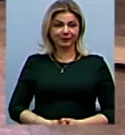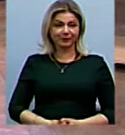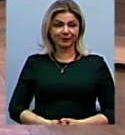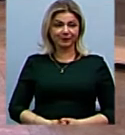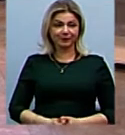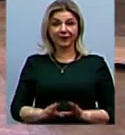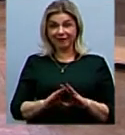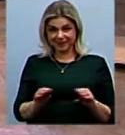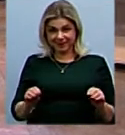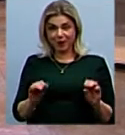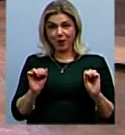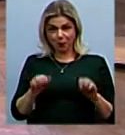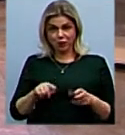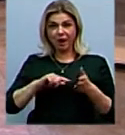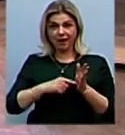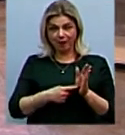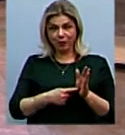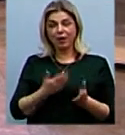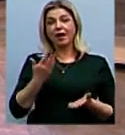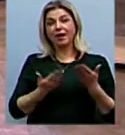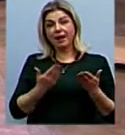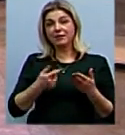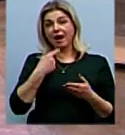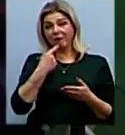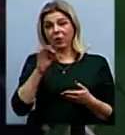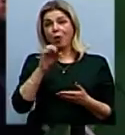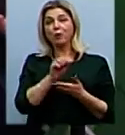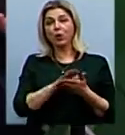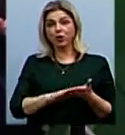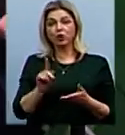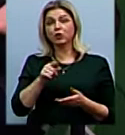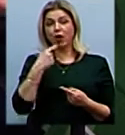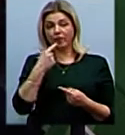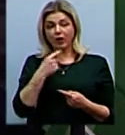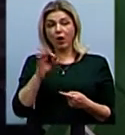Все, можна крапку. Ну, якщо говорити в продовженні того, що ми зараз говоримо,